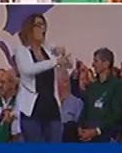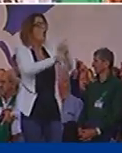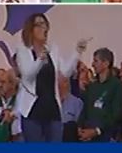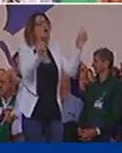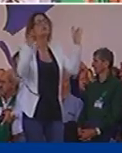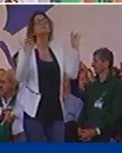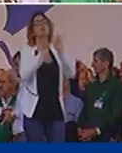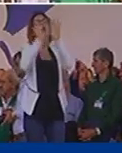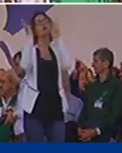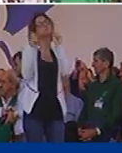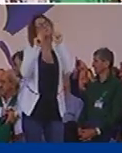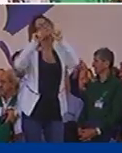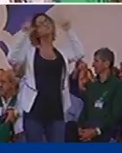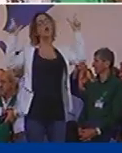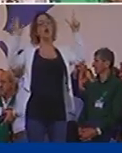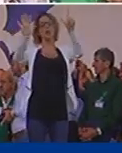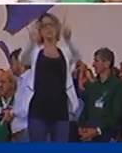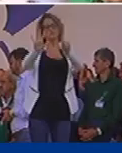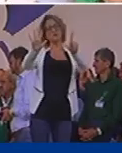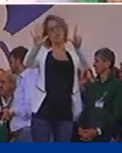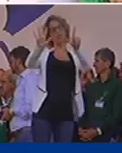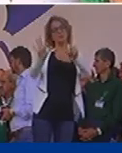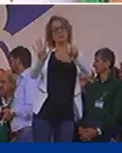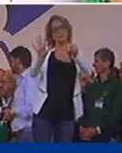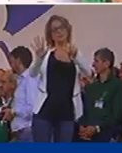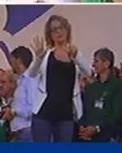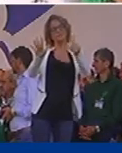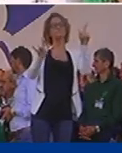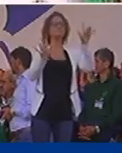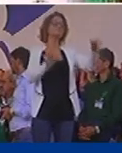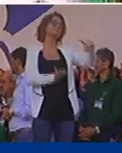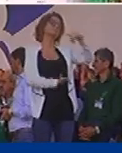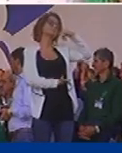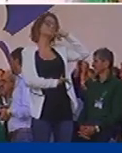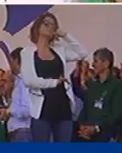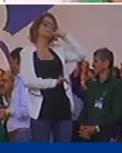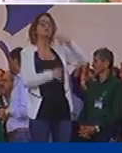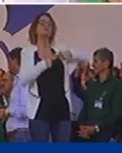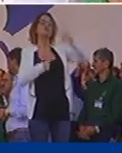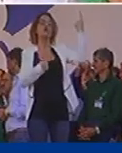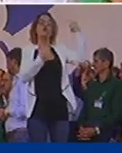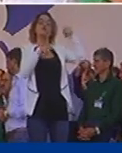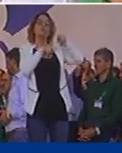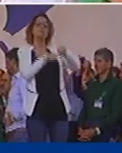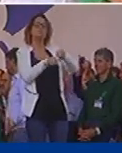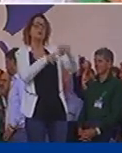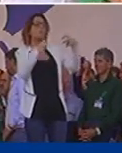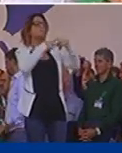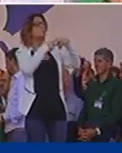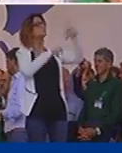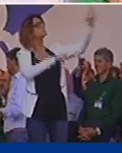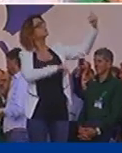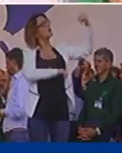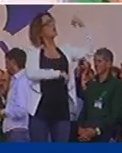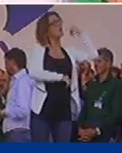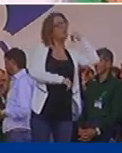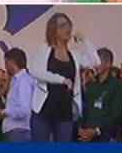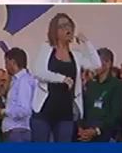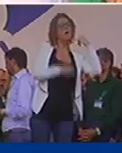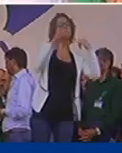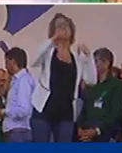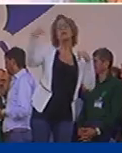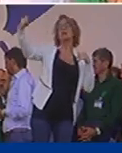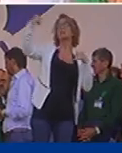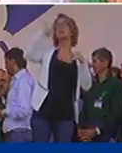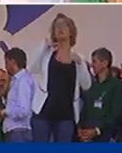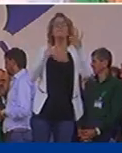alzano la mattina alle 7 e prendono la telefonata del giorno da Bruxelles, da Berlino, da